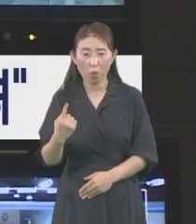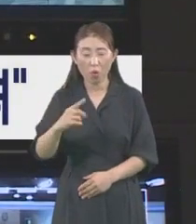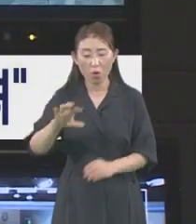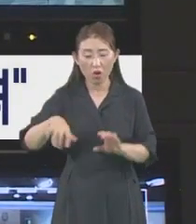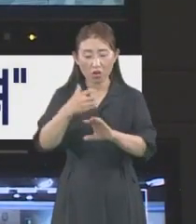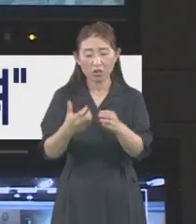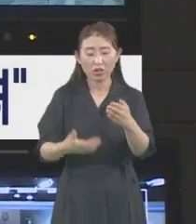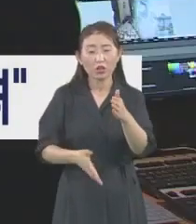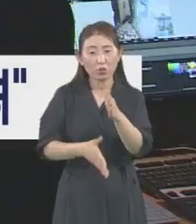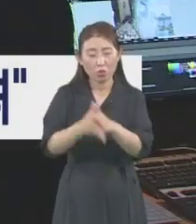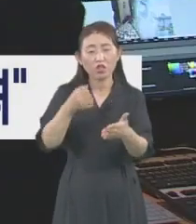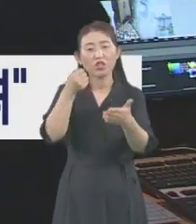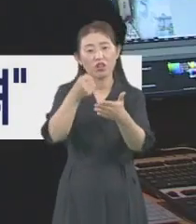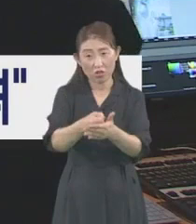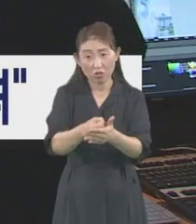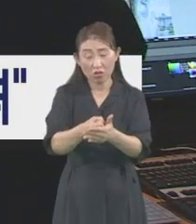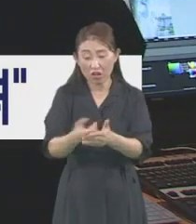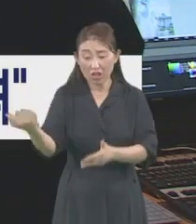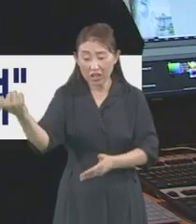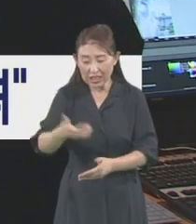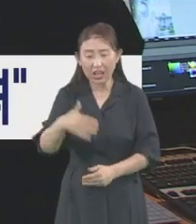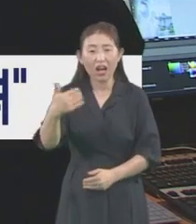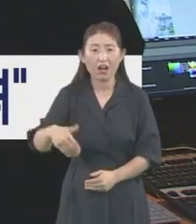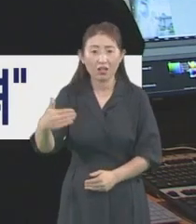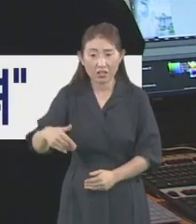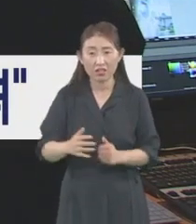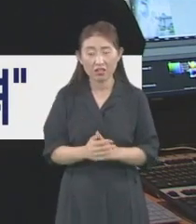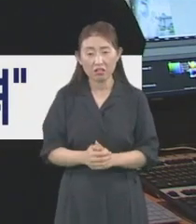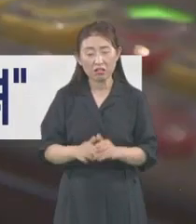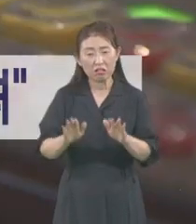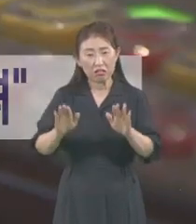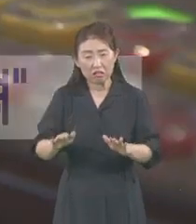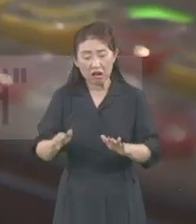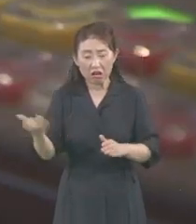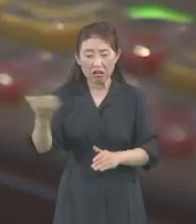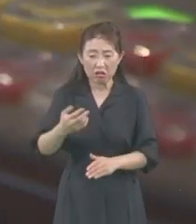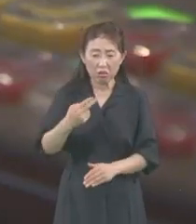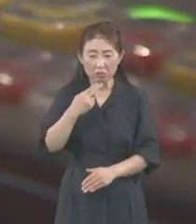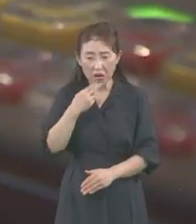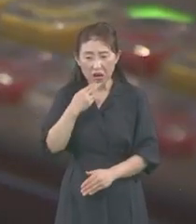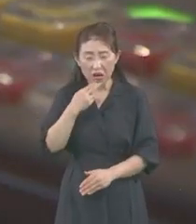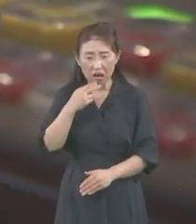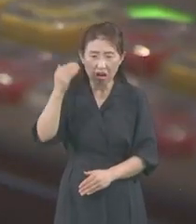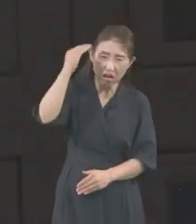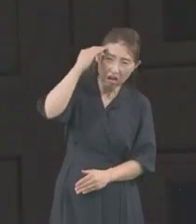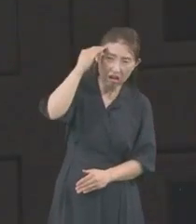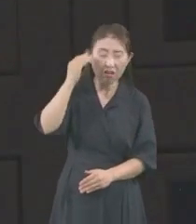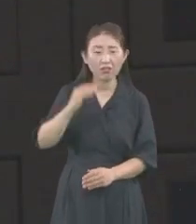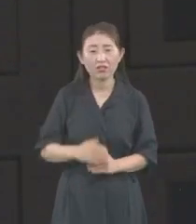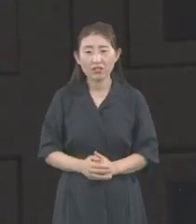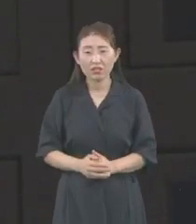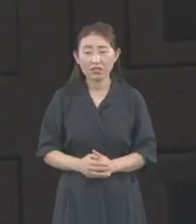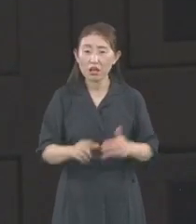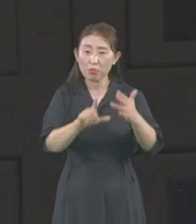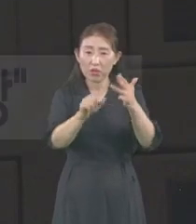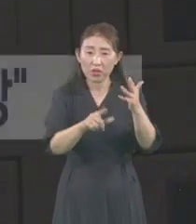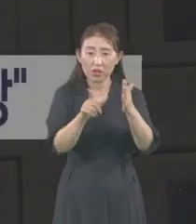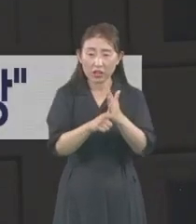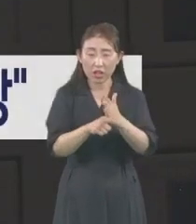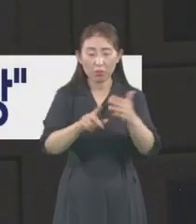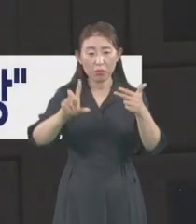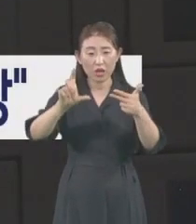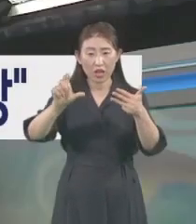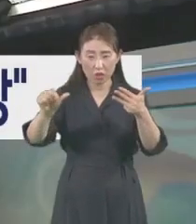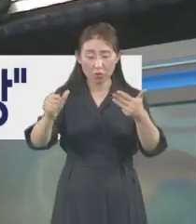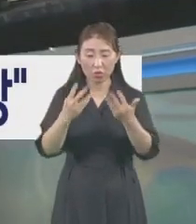집단 이전이 없는 대전과 충남 내포 혁신도시는 공연불이 될 우려마저 낳고 있습니다. 다음 달 이뤄지는 광복절